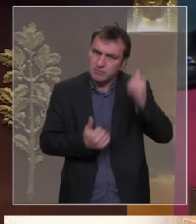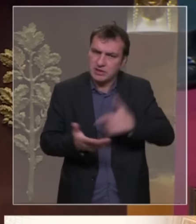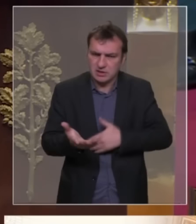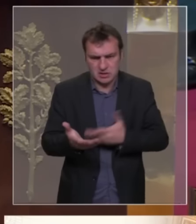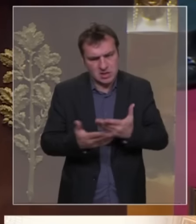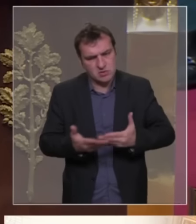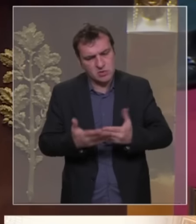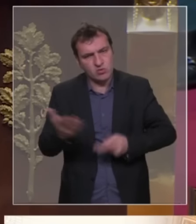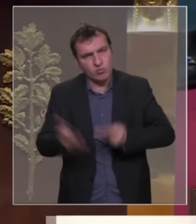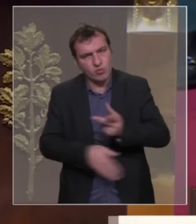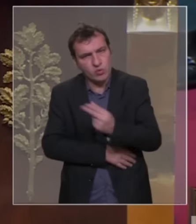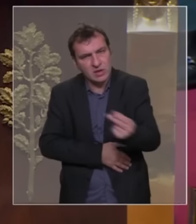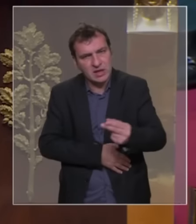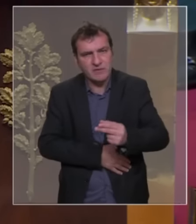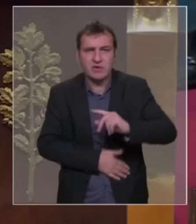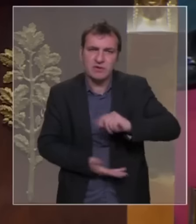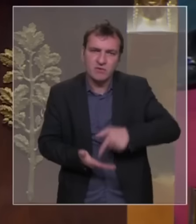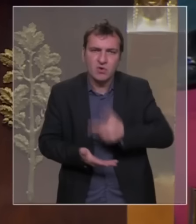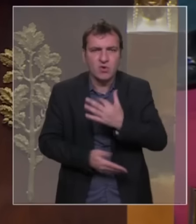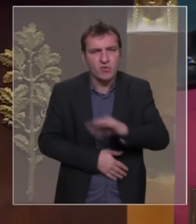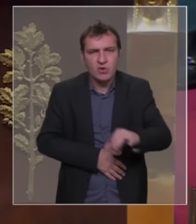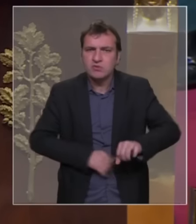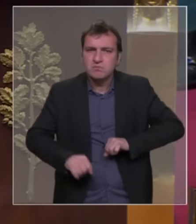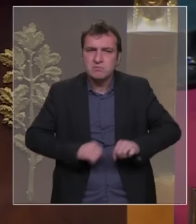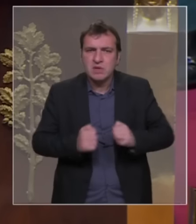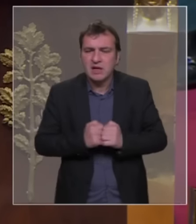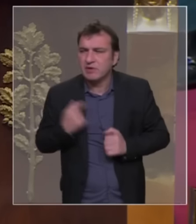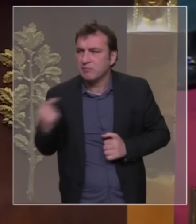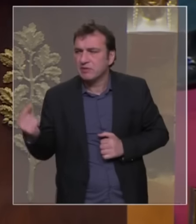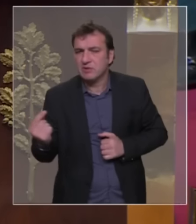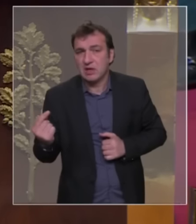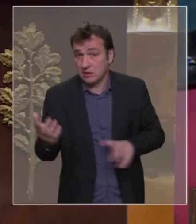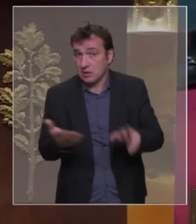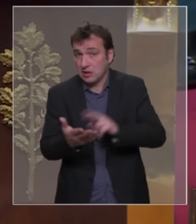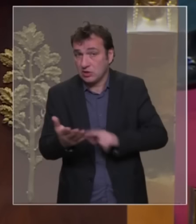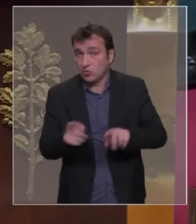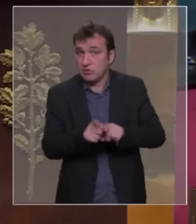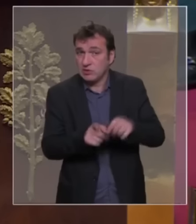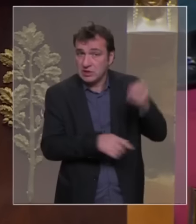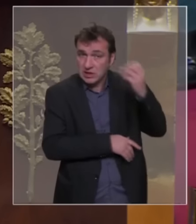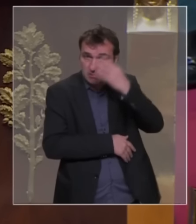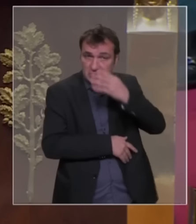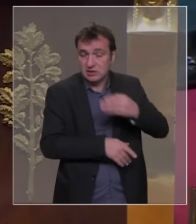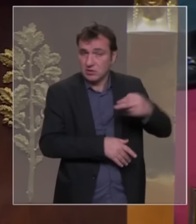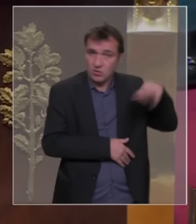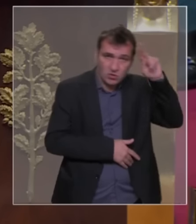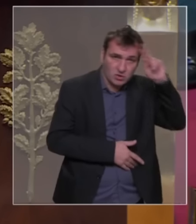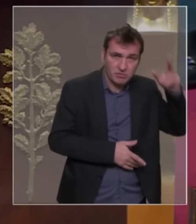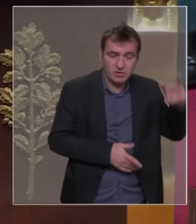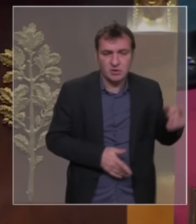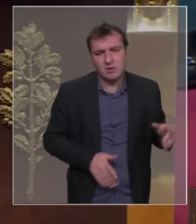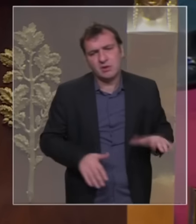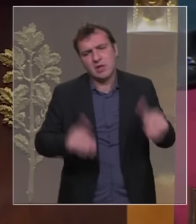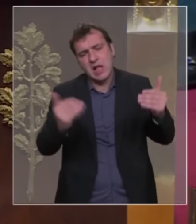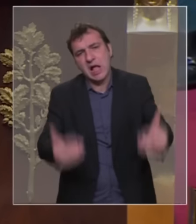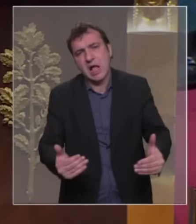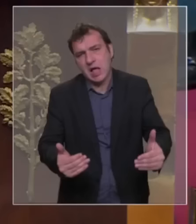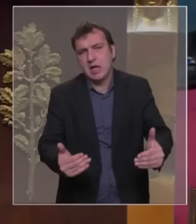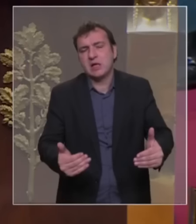aussi notre pleine mobilisation avec nos partenaires de la région, les États-Unis et Européens, pour faire cesser au plus